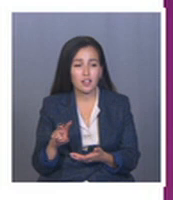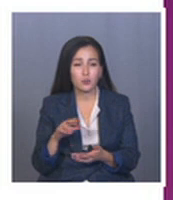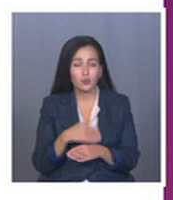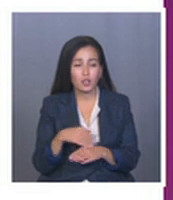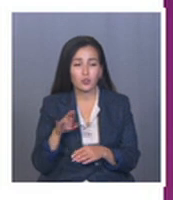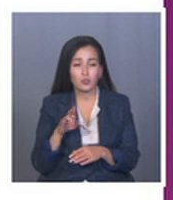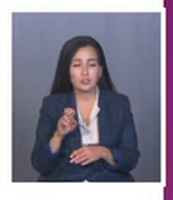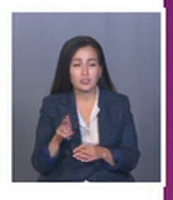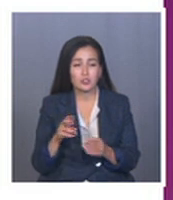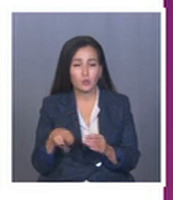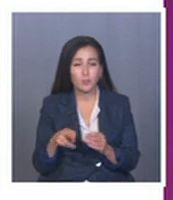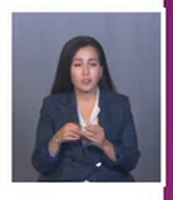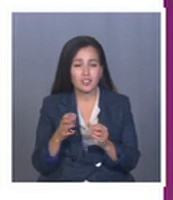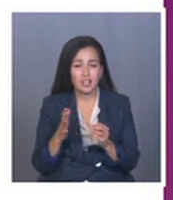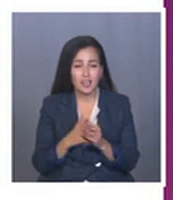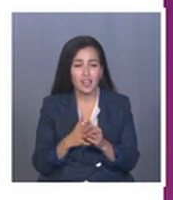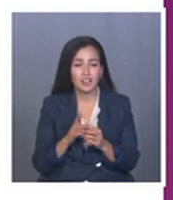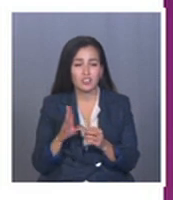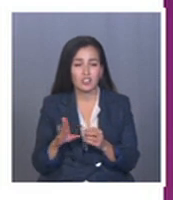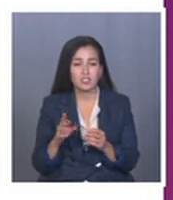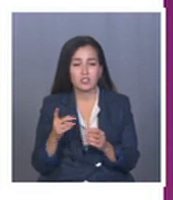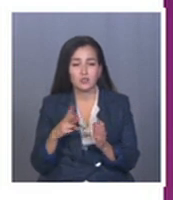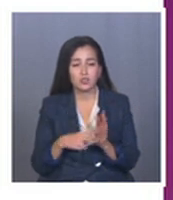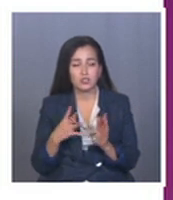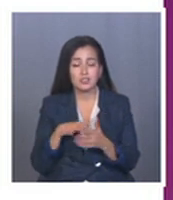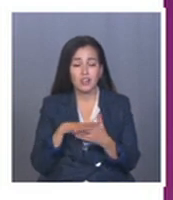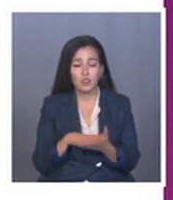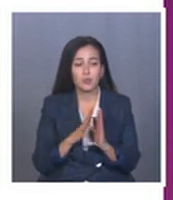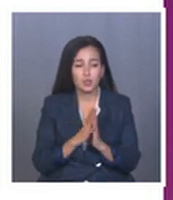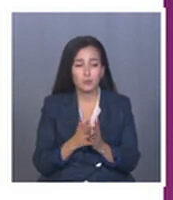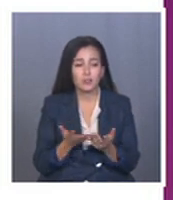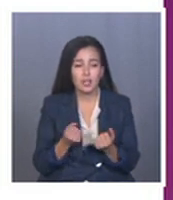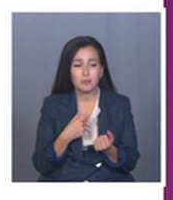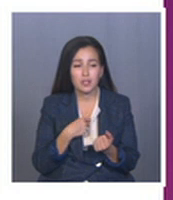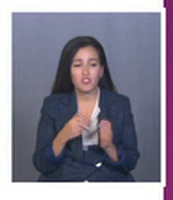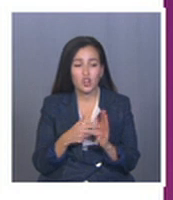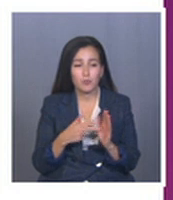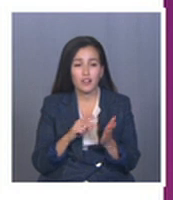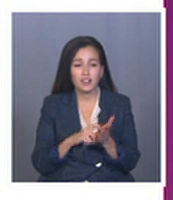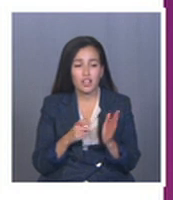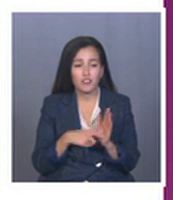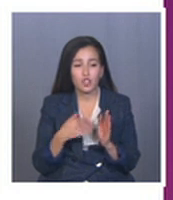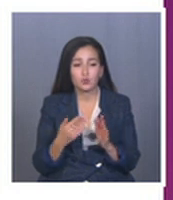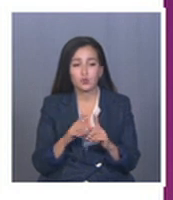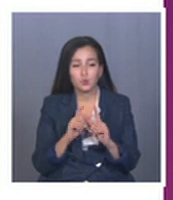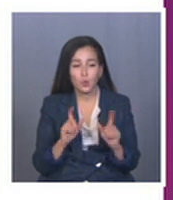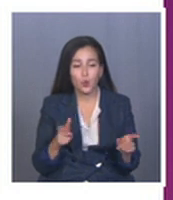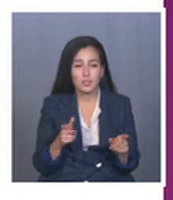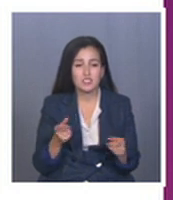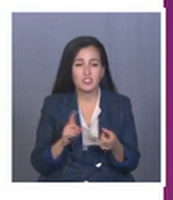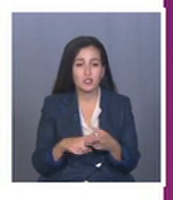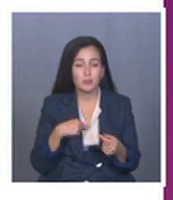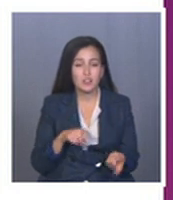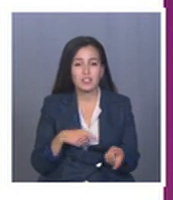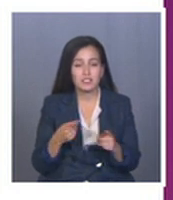дом 15, квартира 84. Заявление. Прошу принять меня в 8 класс вашей школы в связи с переездом